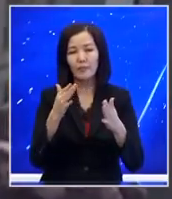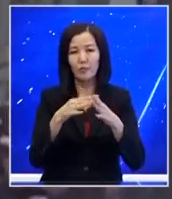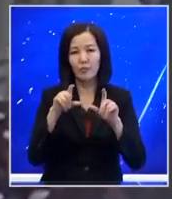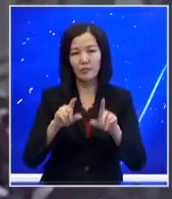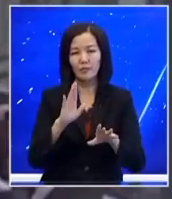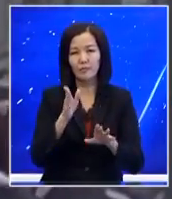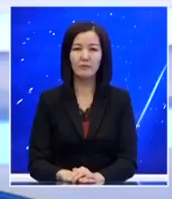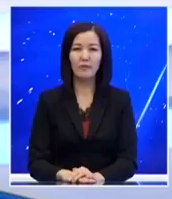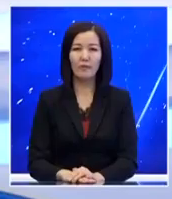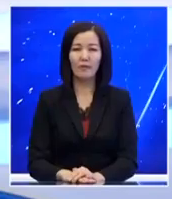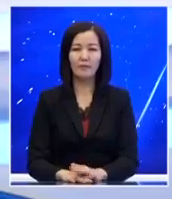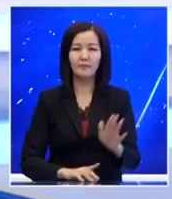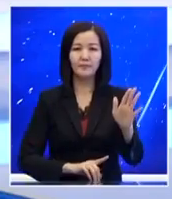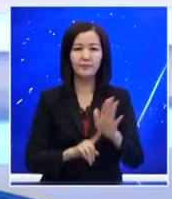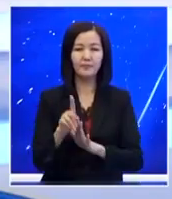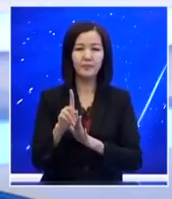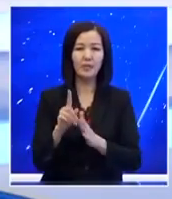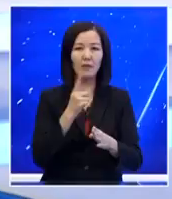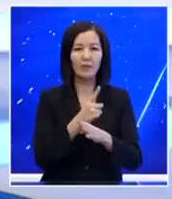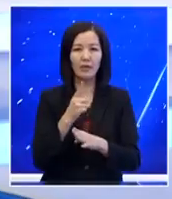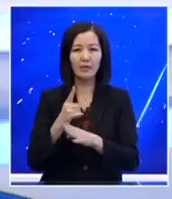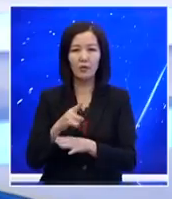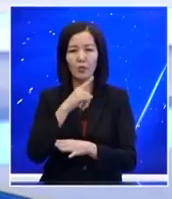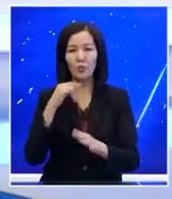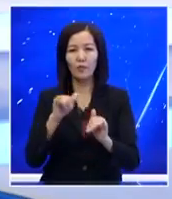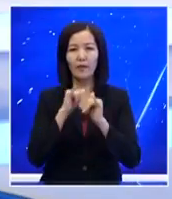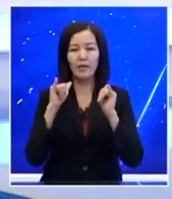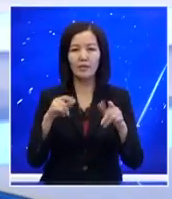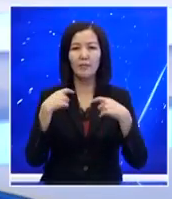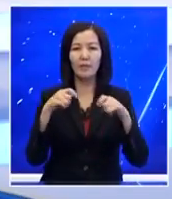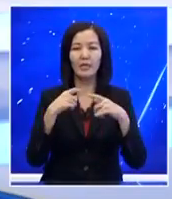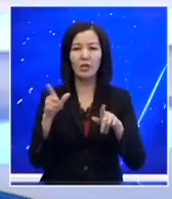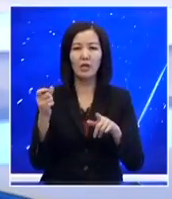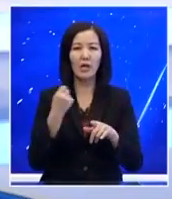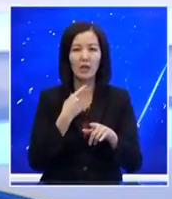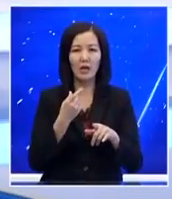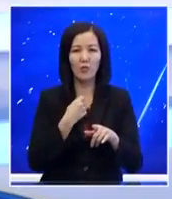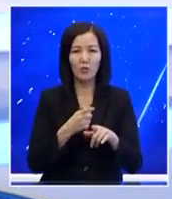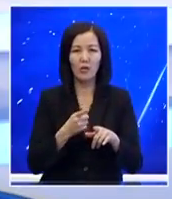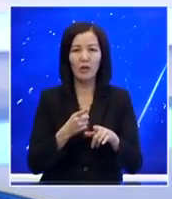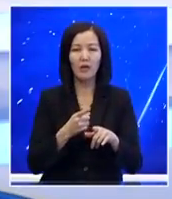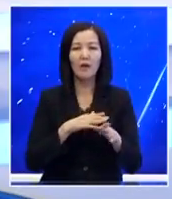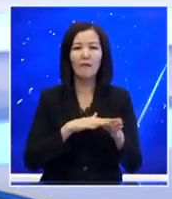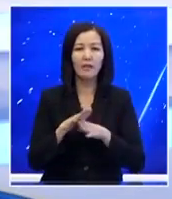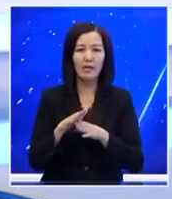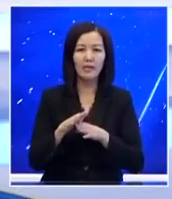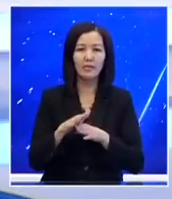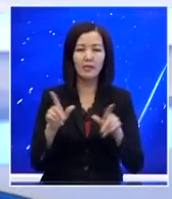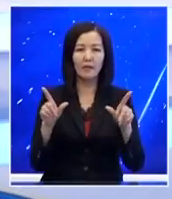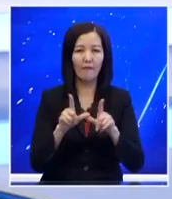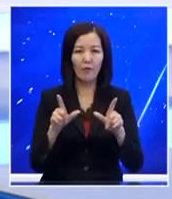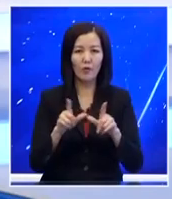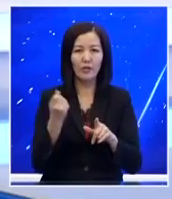дома. С началом карантина в России увеличилась продажа алкоголя. Как отмечается в отчете, реализация